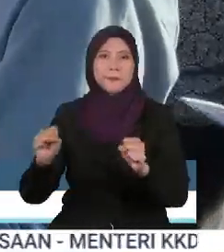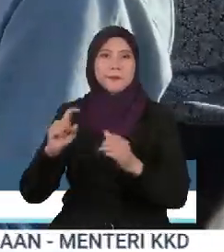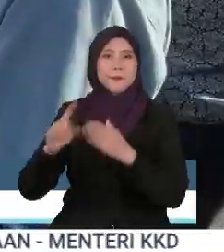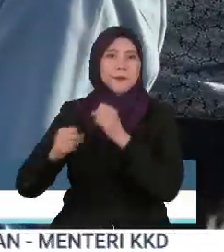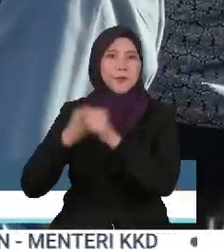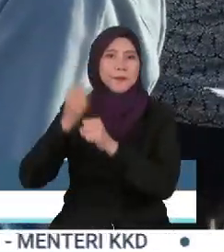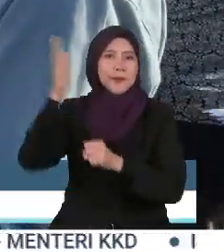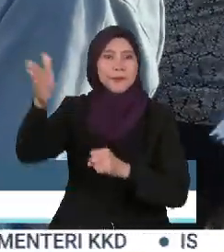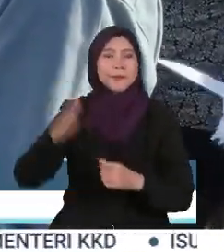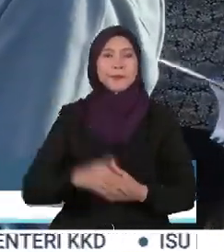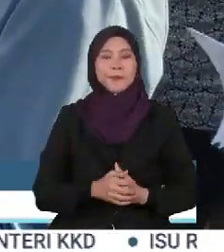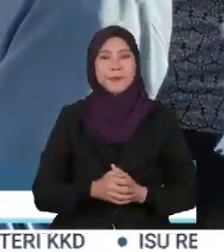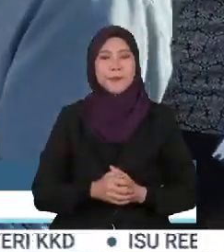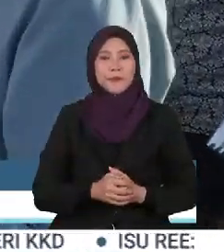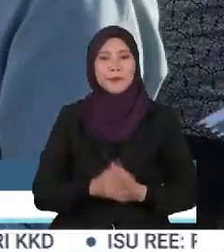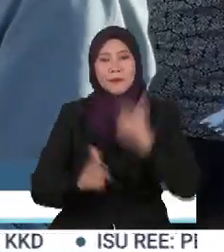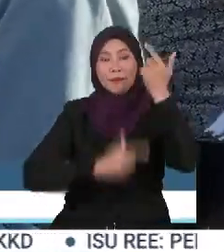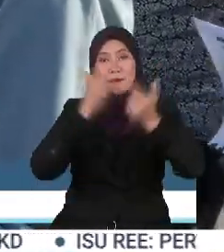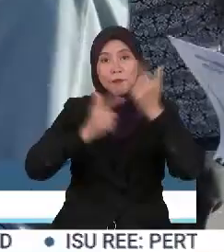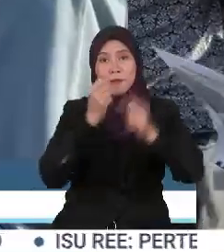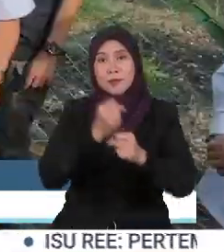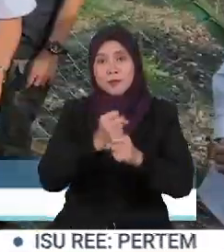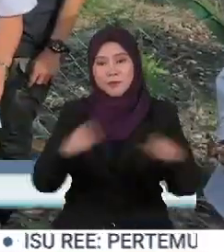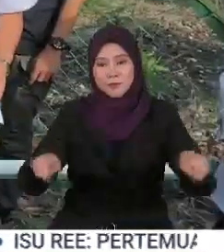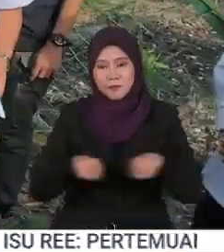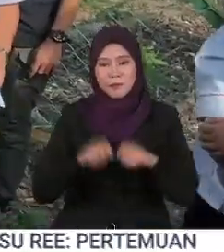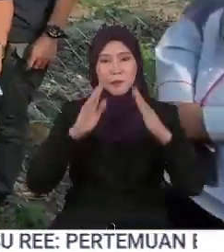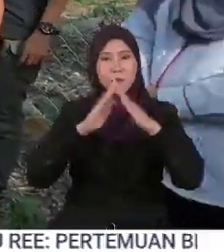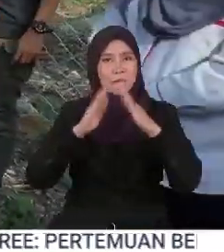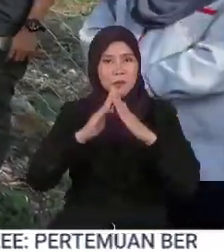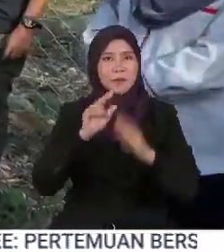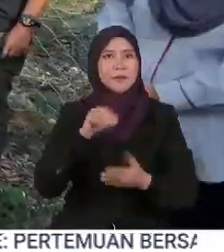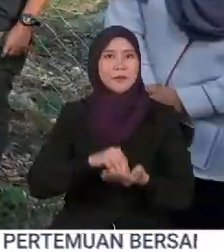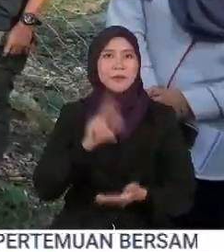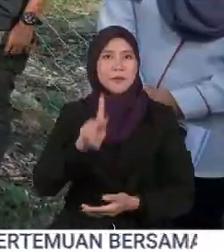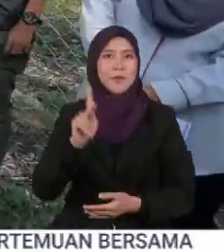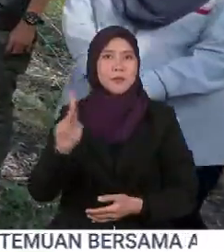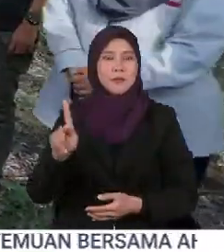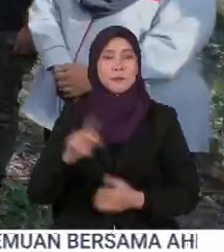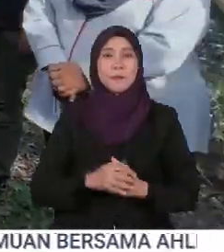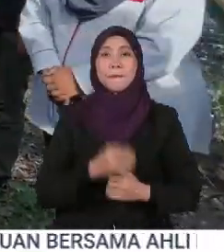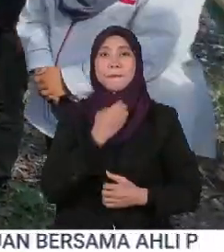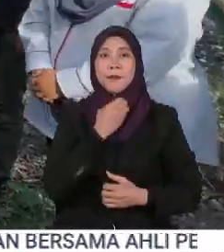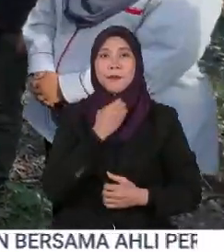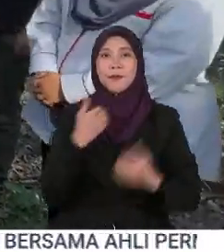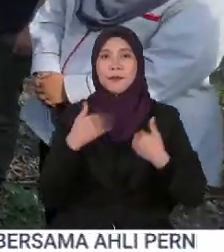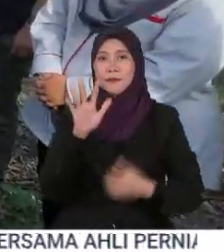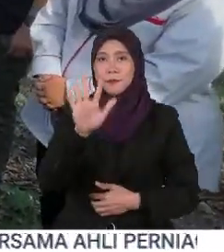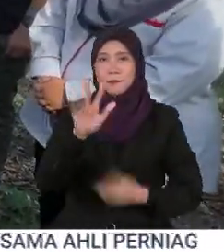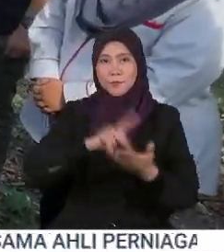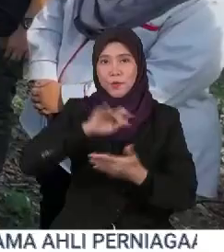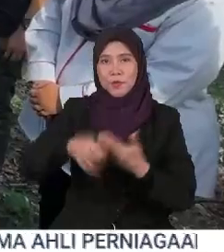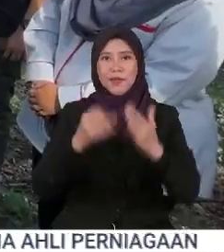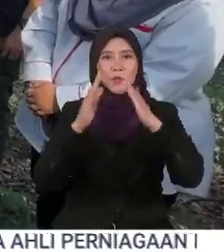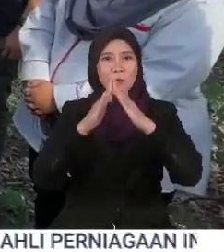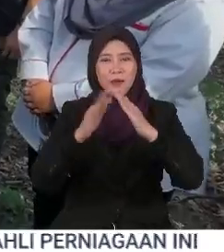dalam sidang media selepas sesi lawatan kerja di tapak Project Perumahan berkenaan di Kuala Kangsa di Perak terdapat 5 Project